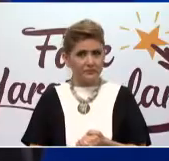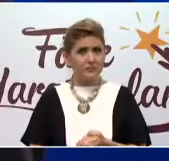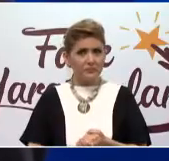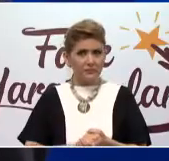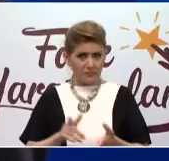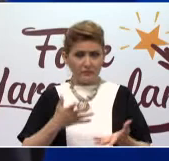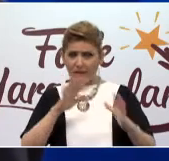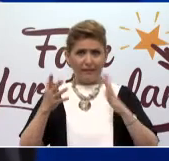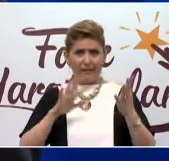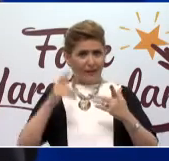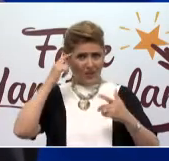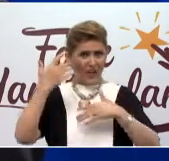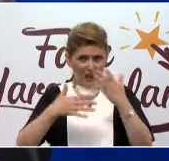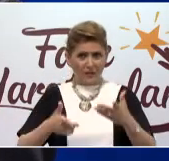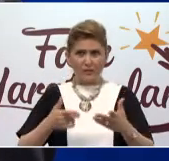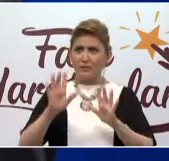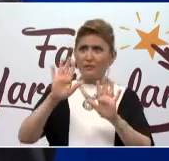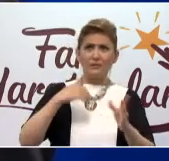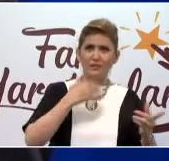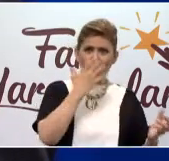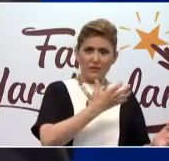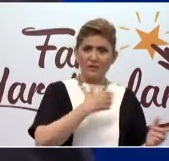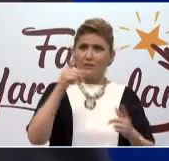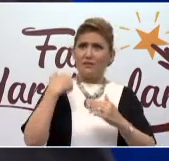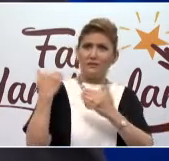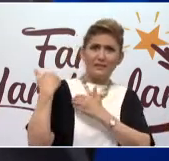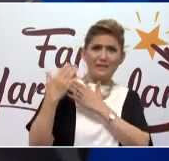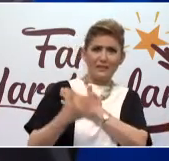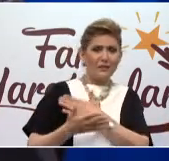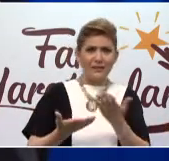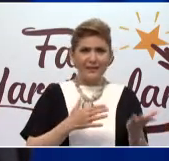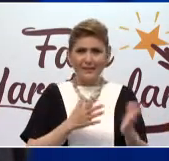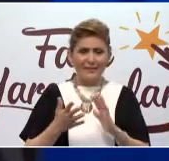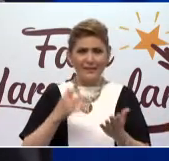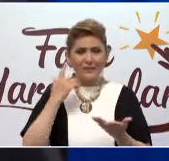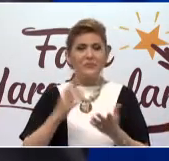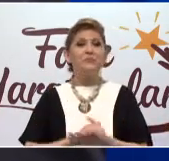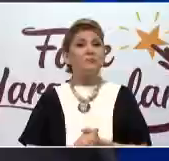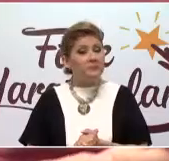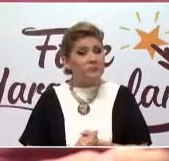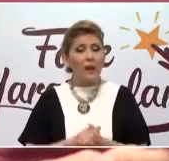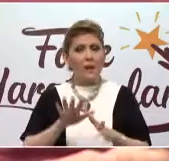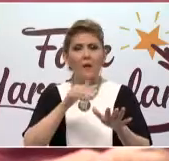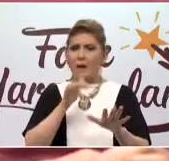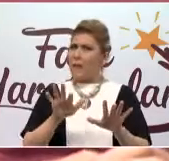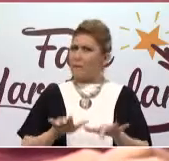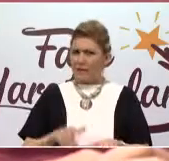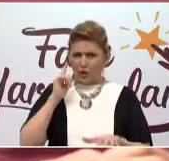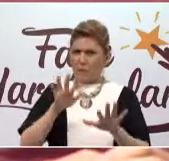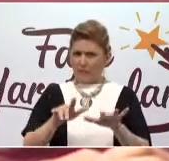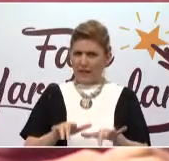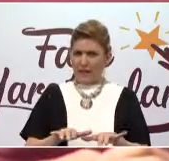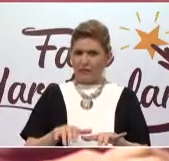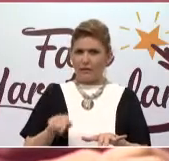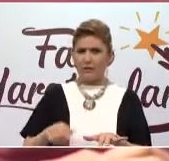hatlar karışıyor karada yani. Değil mi? Bir dakika ben rehber miyim, şey miyim hani. Sevimli köpek karaya dönüşüyor. Şimdi bilgisayarın başında olduğunuzu düşündüm. Biri geliyor sizden